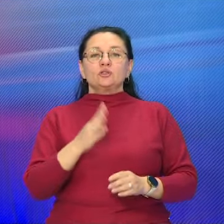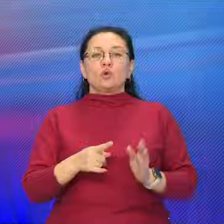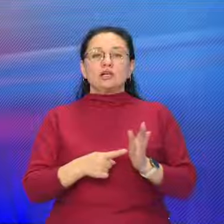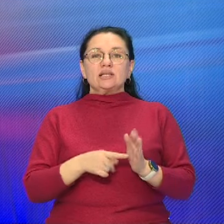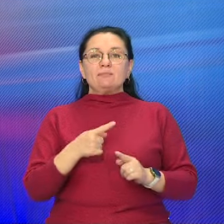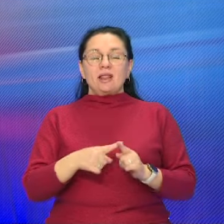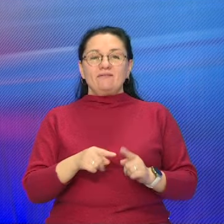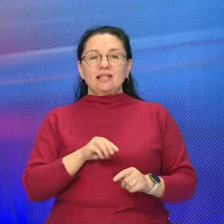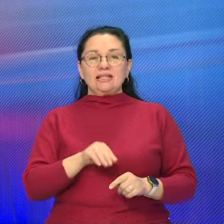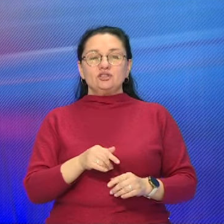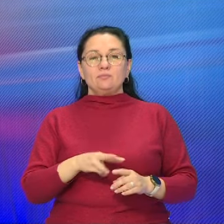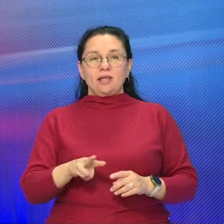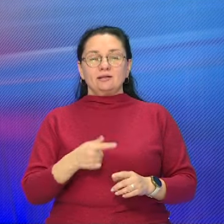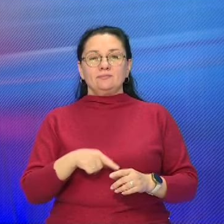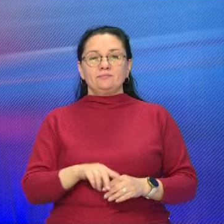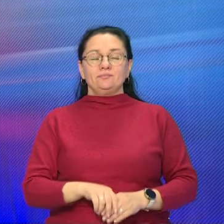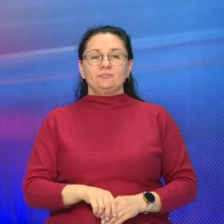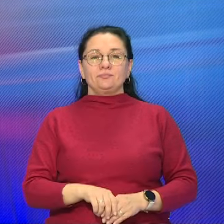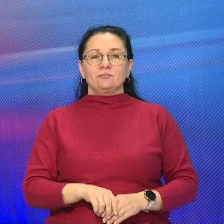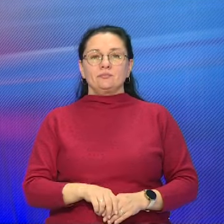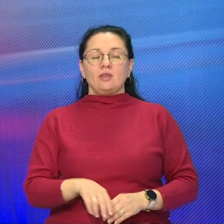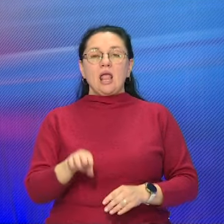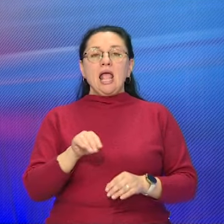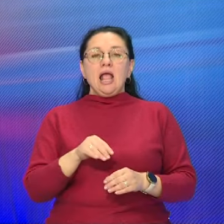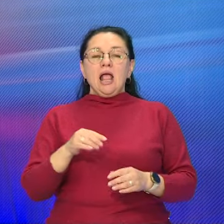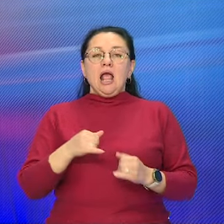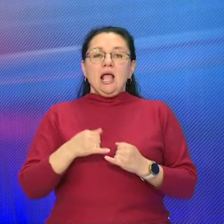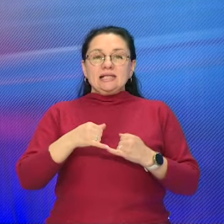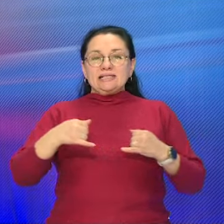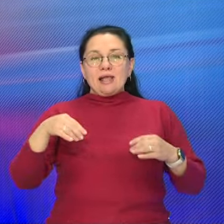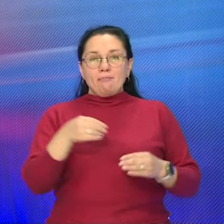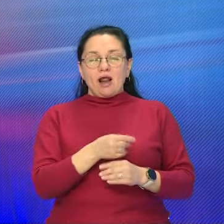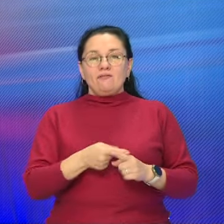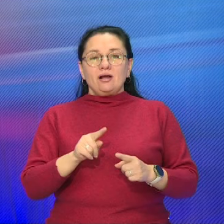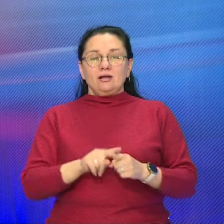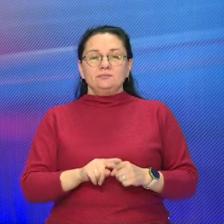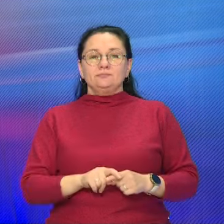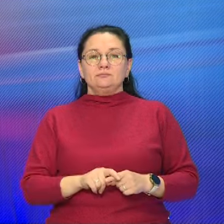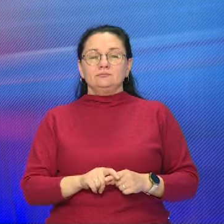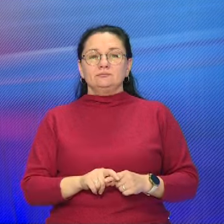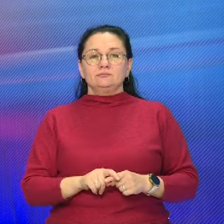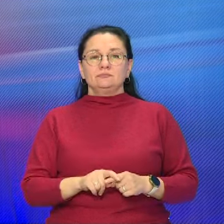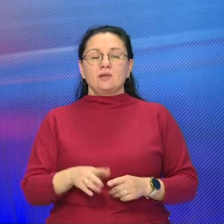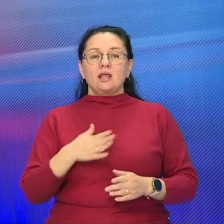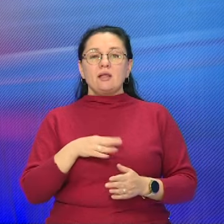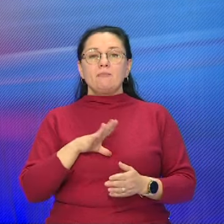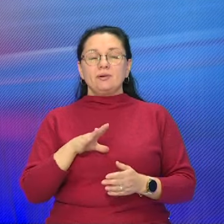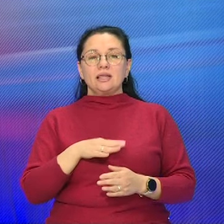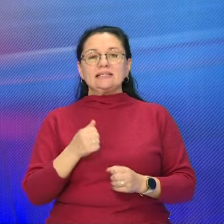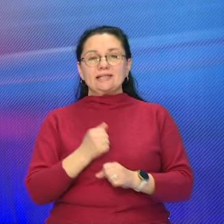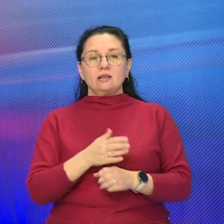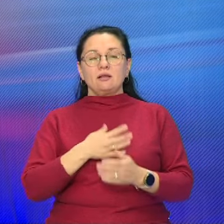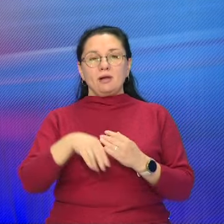нітак. Ніткі ж засталіся з першай заправкі станка. Тады была накуплена маім бацькам. Мы